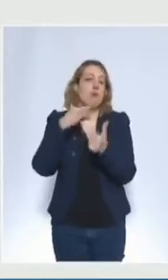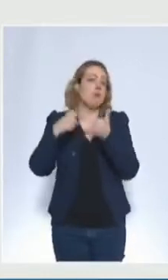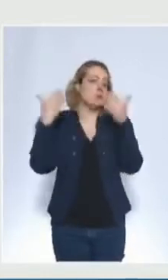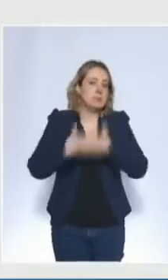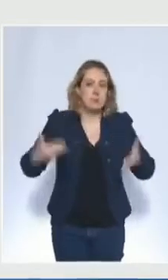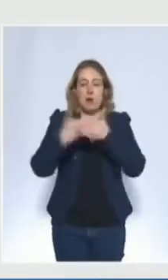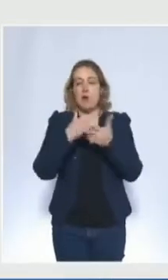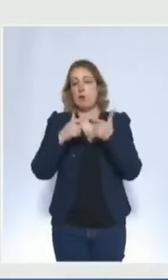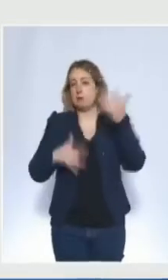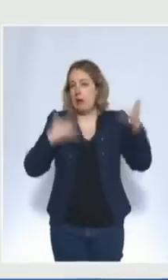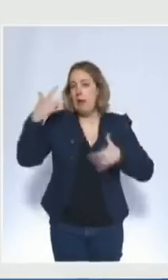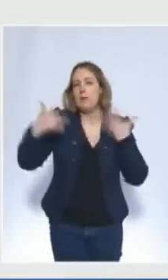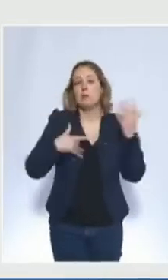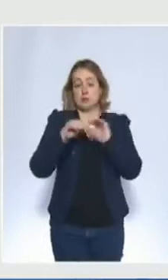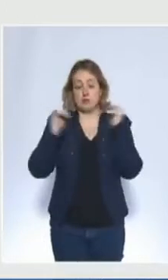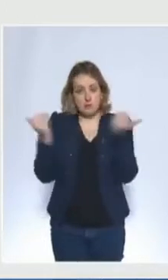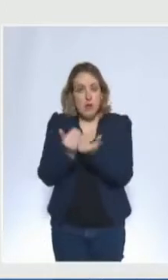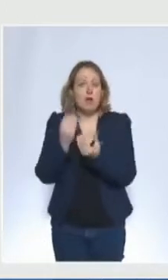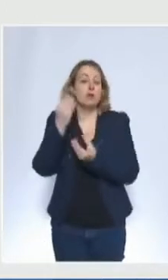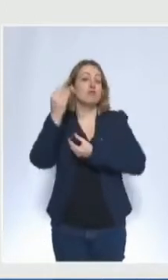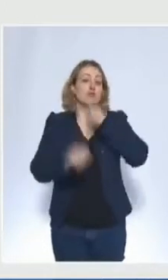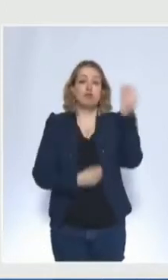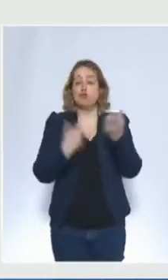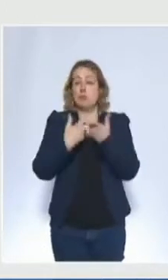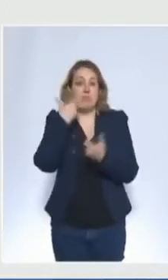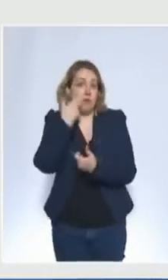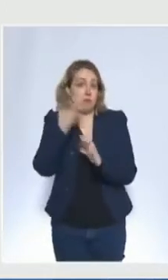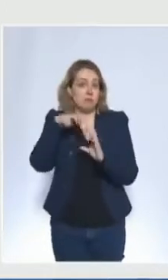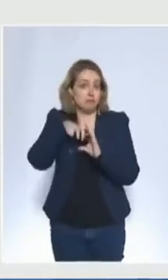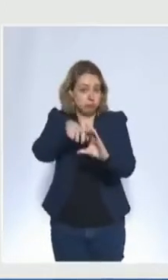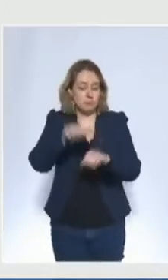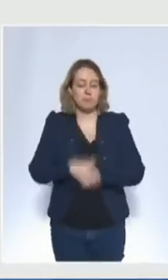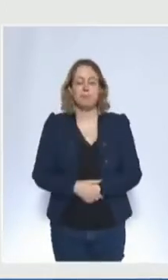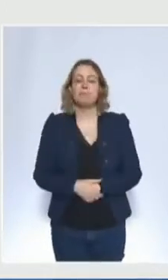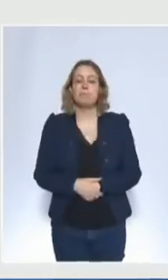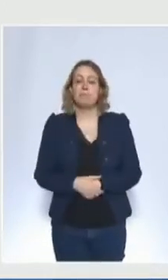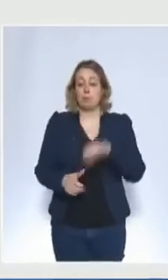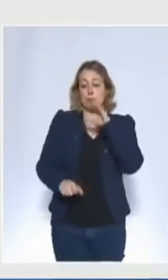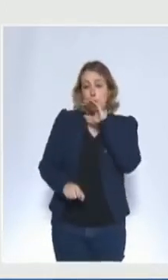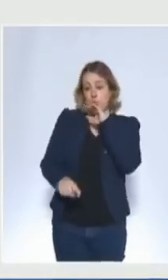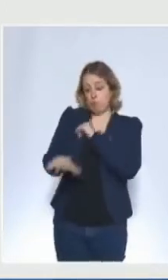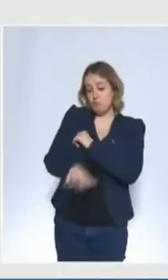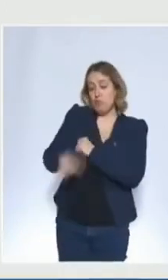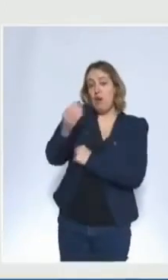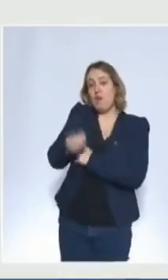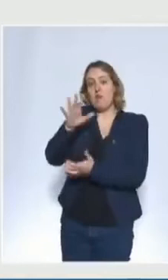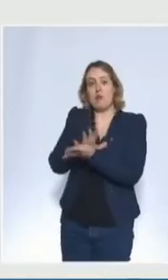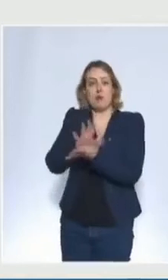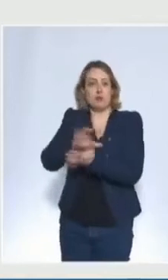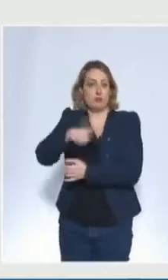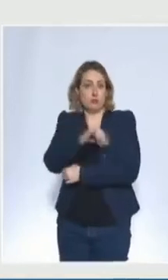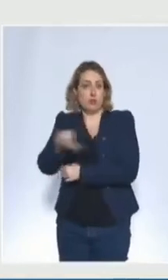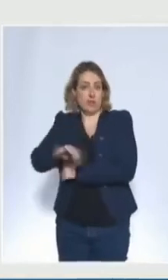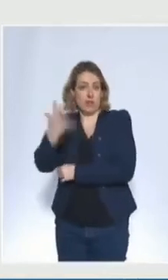dans un stade ou pour prendre le tgv sauf pour les enfants de 12 à 15 ans